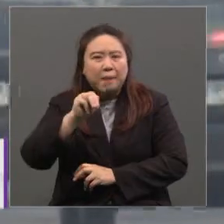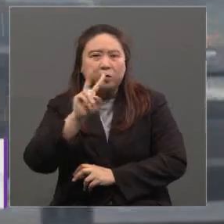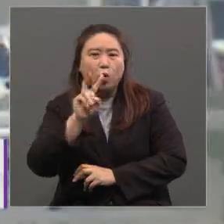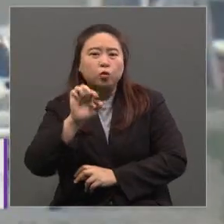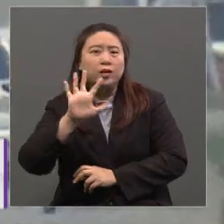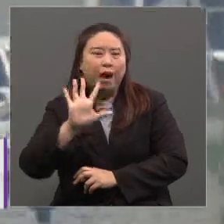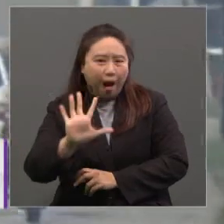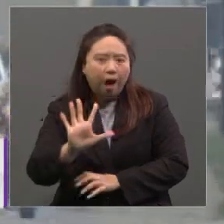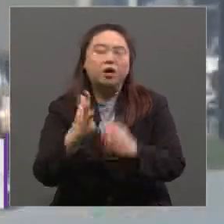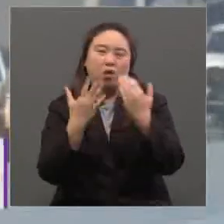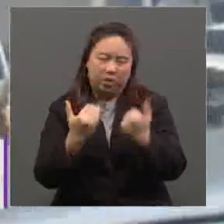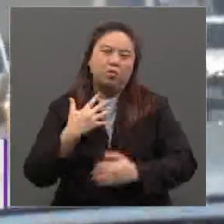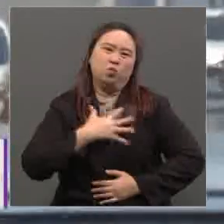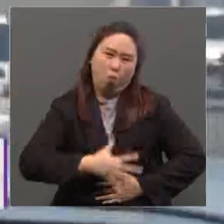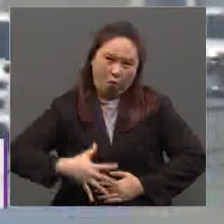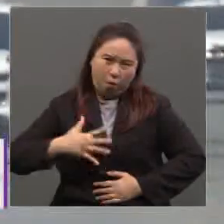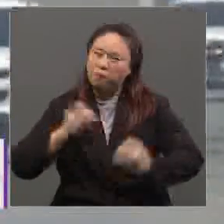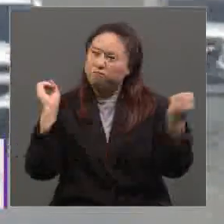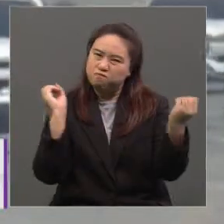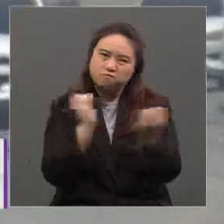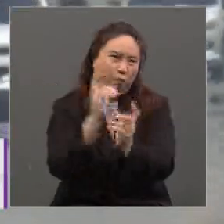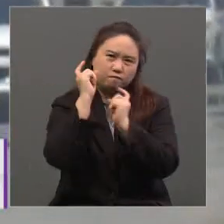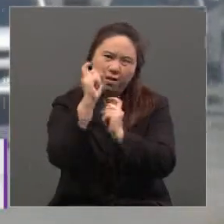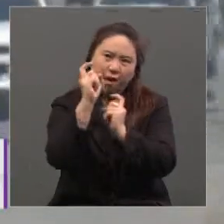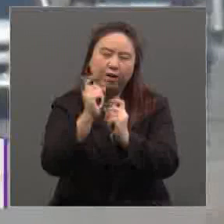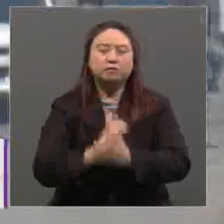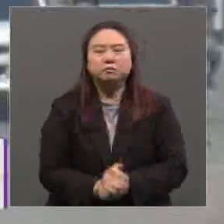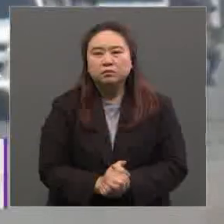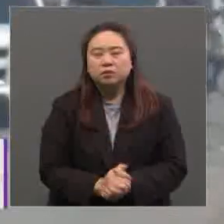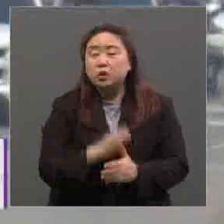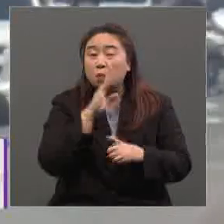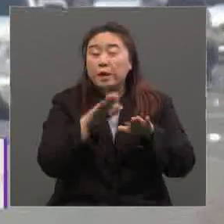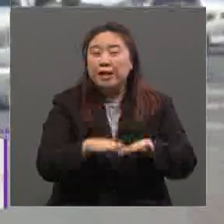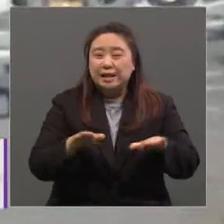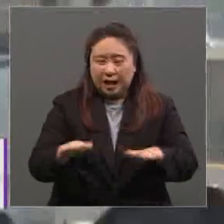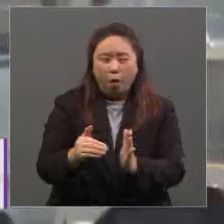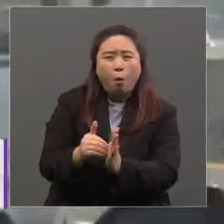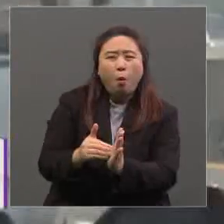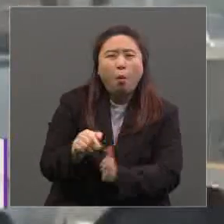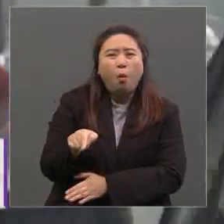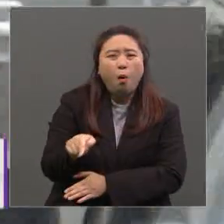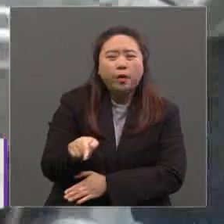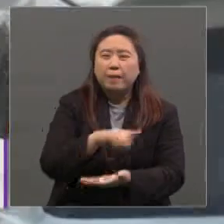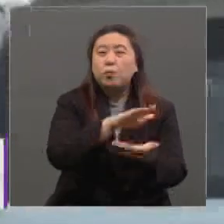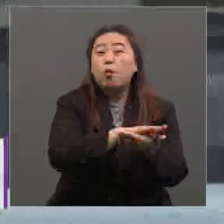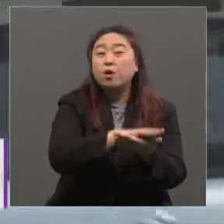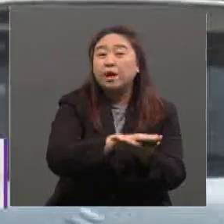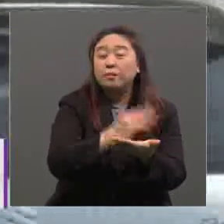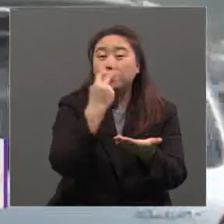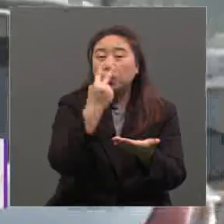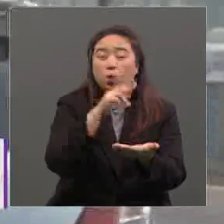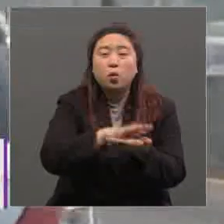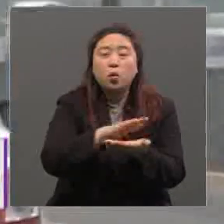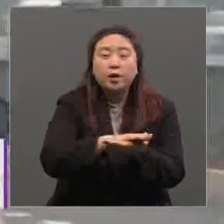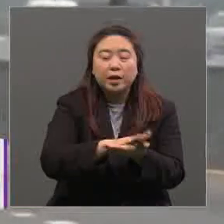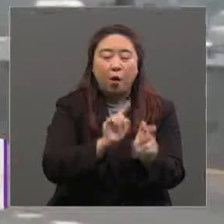ในระดับที่เป็นอันตรายต่อสุขภาพเลยและอย่างพวกน้องๆเด็กๆเนี่ยยิ่งเป็นกลุ่มเปราะบางไปดูตามโรงเรียนหน่อยอย่างที่โรงเรียน